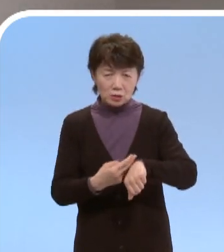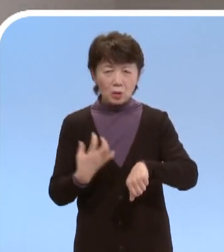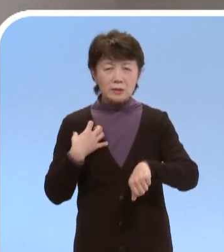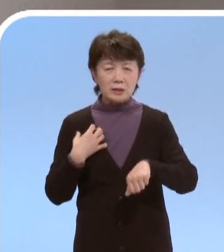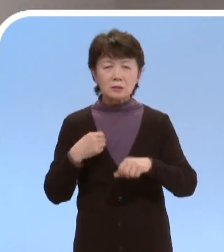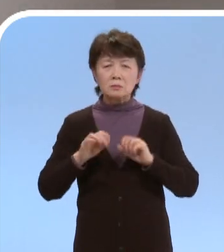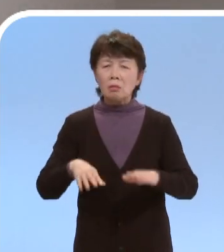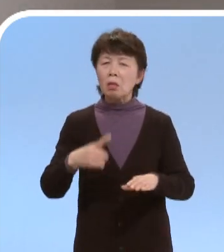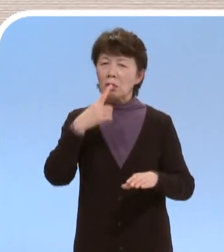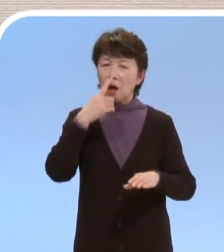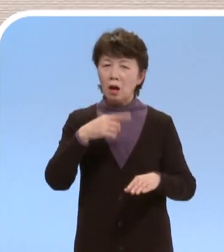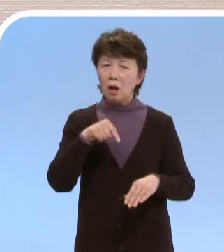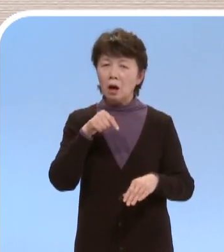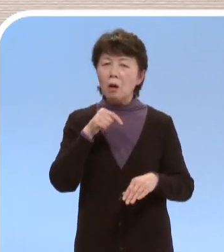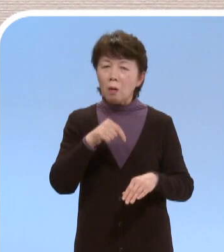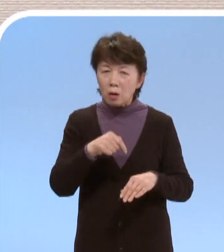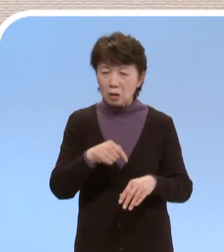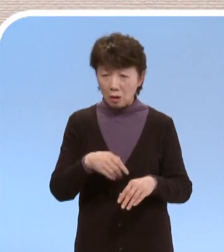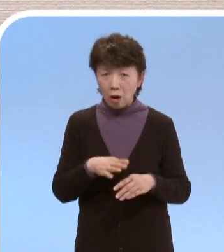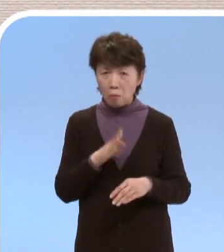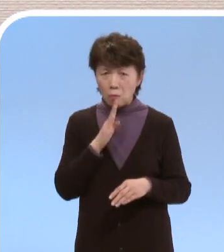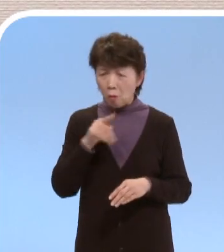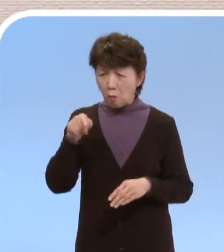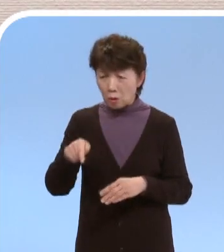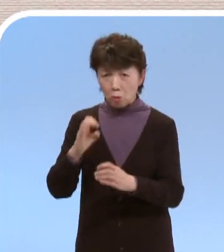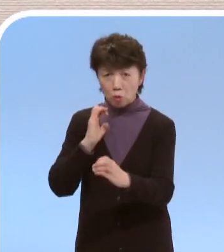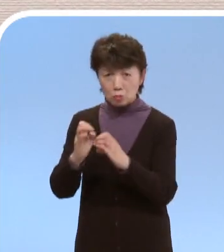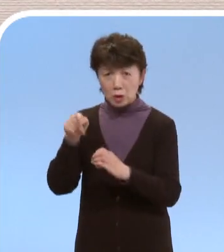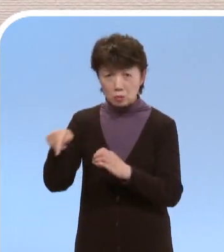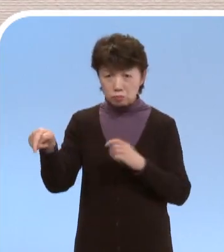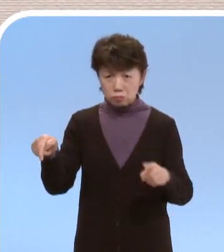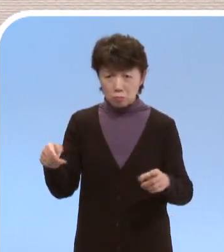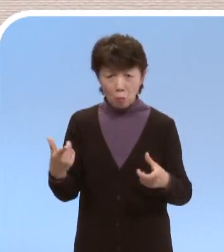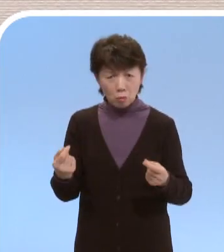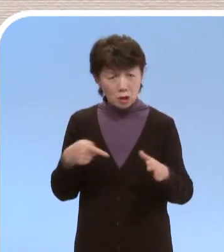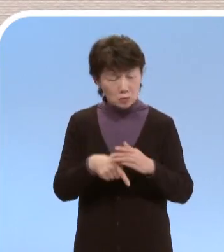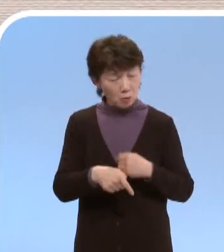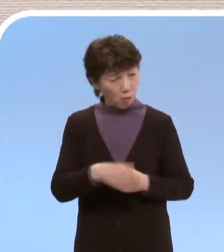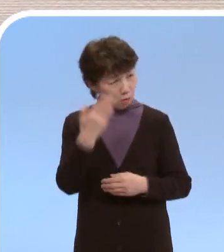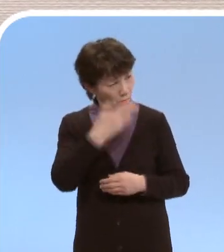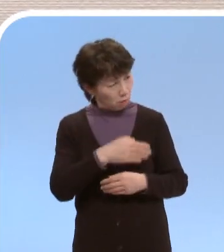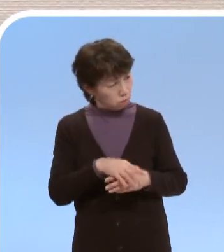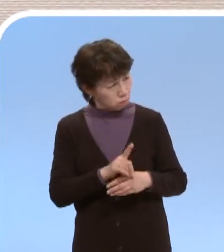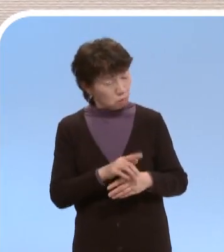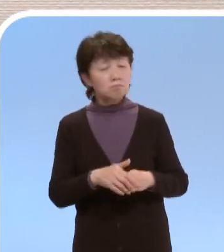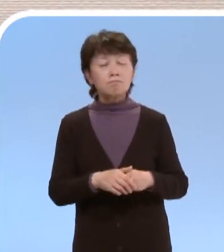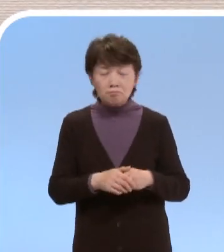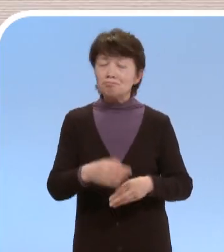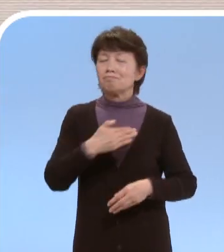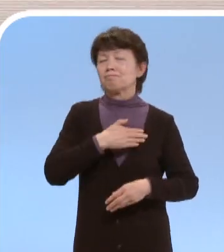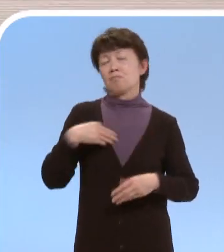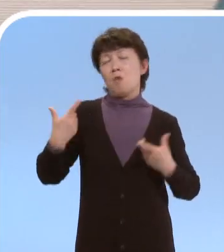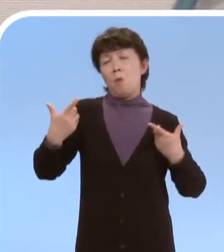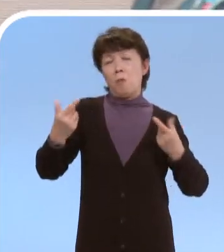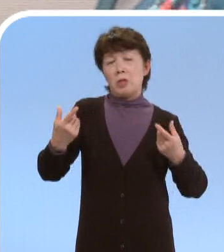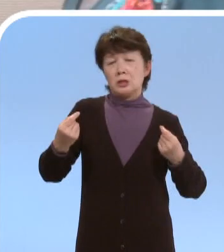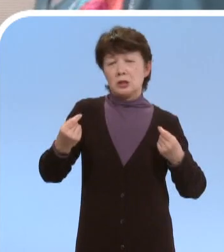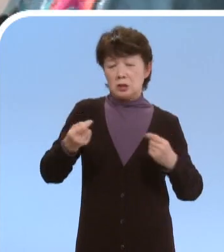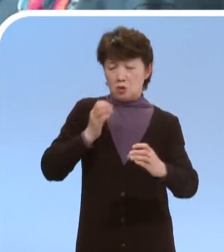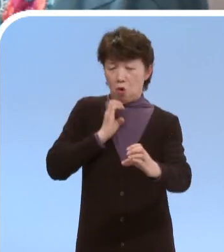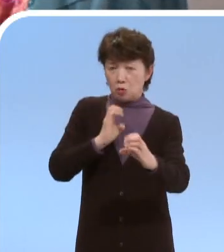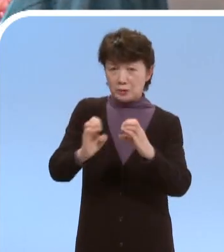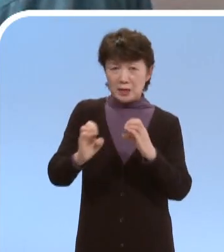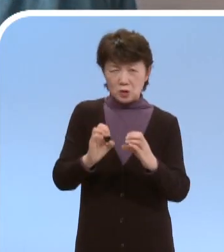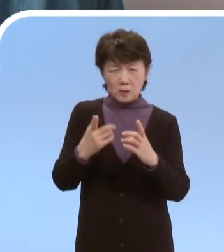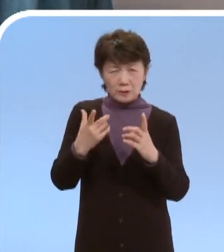たんですね。 まさかここが通じるとはなと思うけれども、 そう、我々からすると非常に同じ台に立っていて、コミュニケー